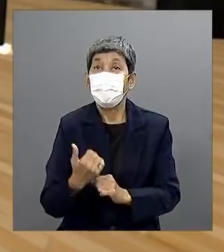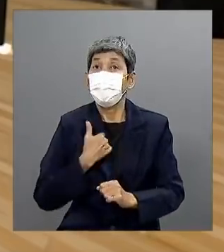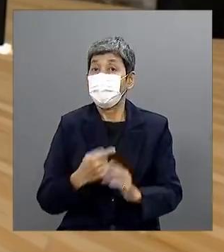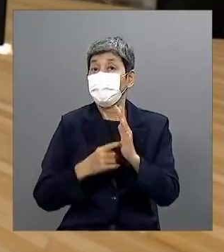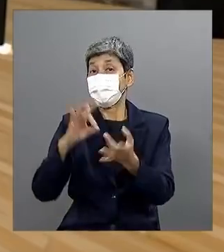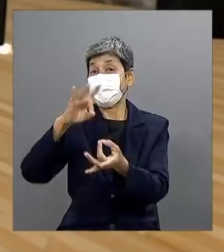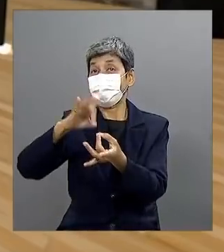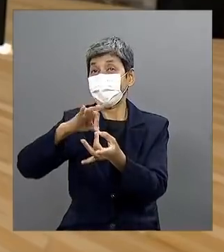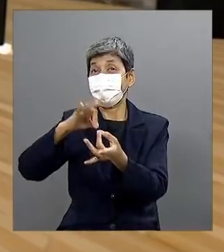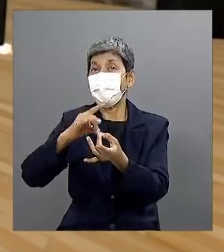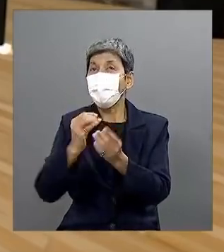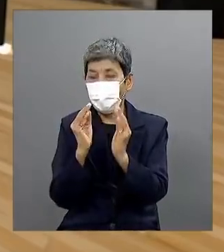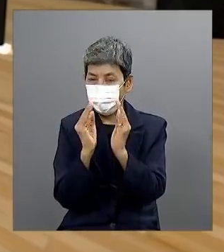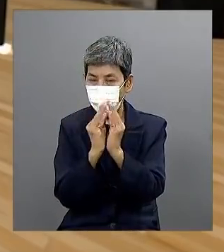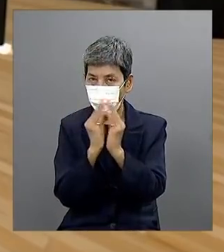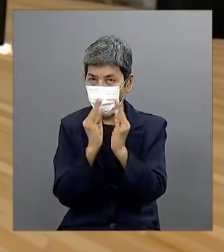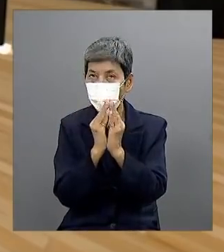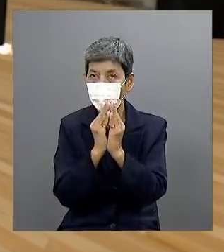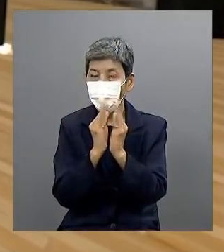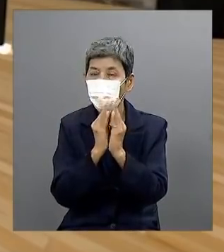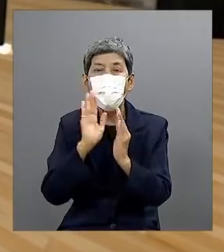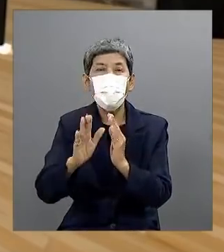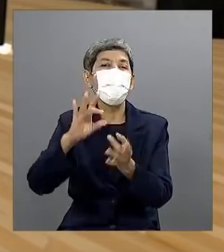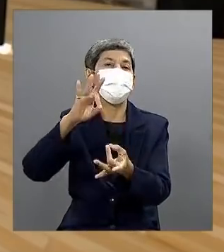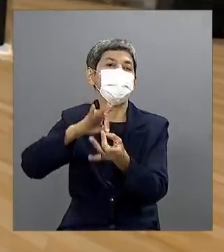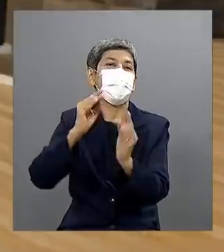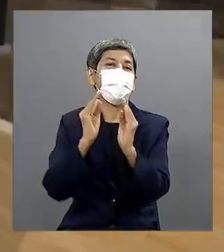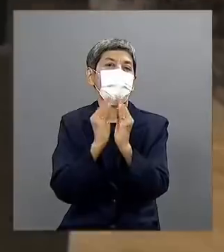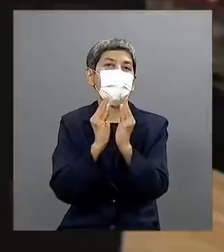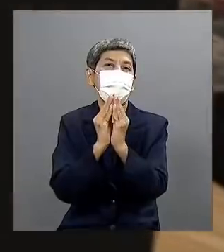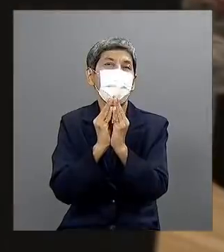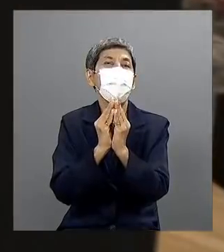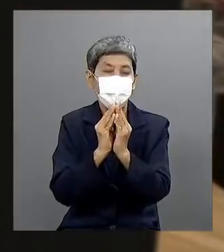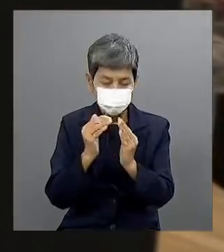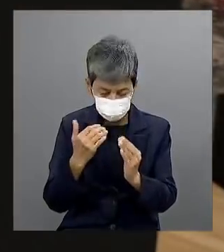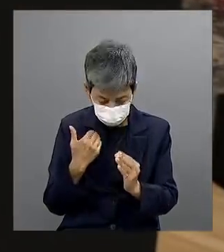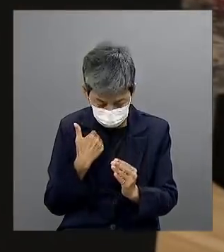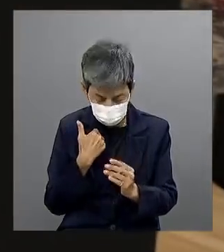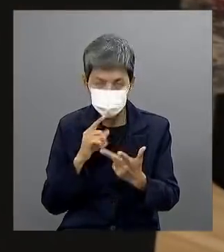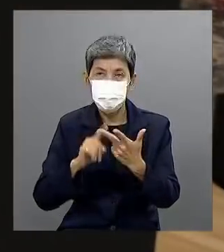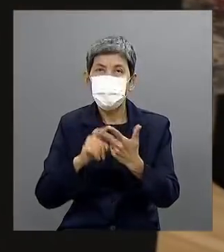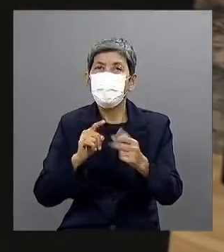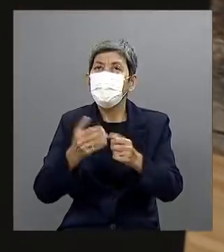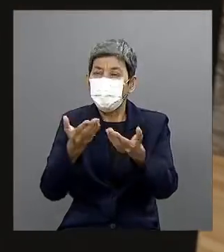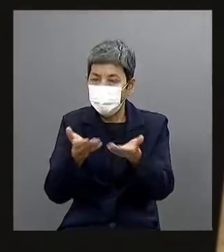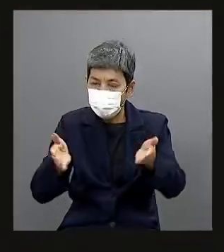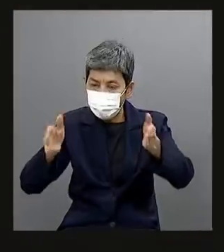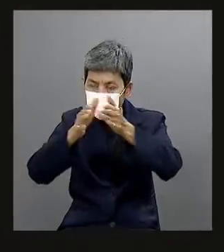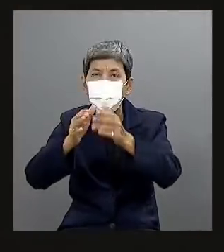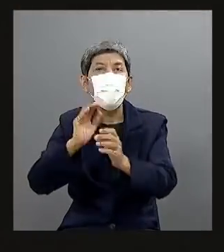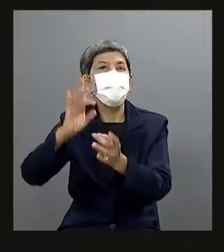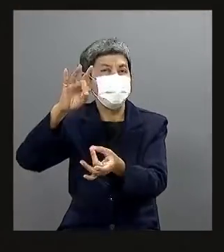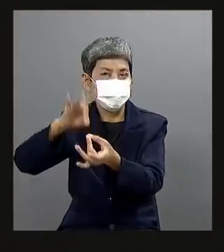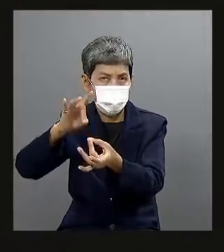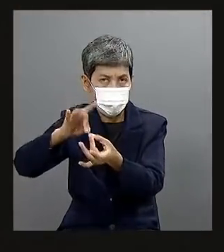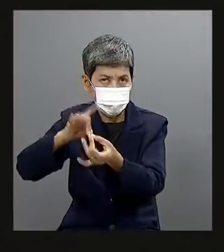อกบัวหลวงค่ะดอกไม้ประจำจังหวัดสุโขทัยและมีลายประกอบจากโคมลายเป็นเอกลักษณ์ประจำจังหวัดสุโขทัยที่ใช้ลอย